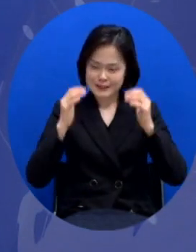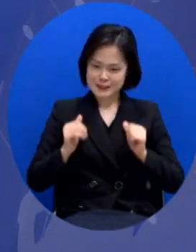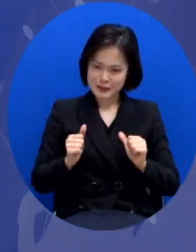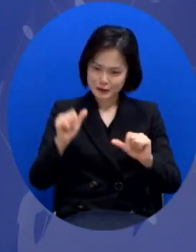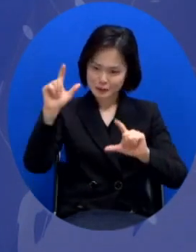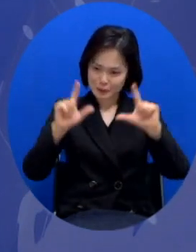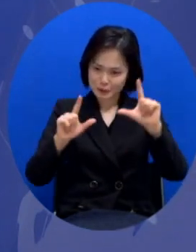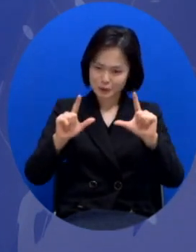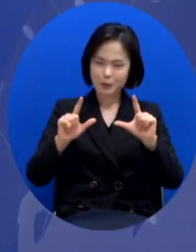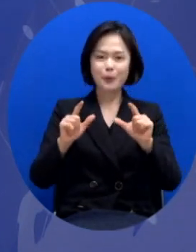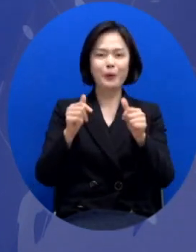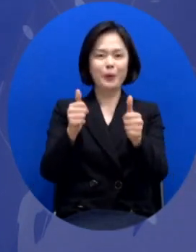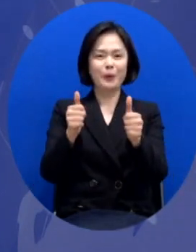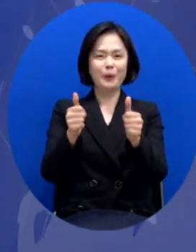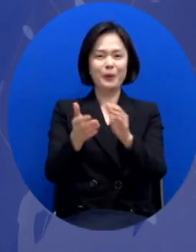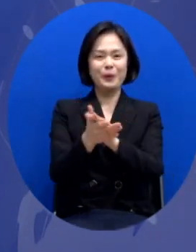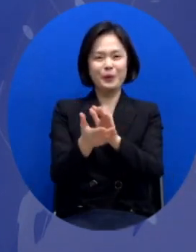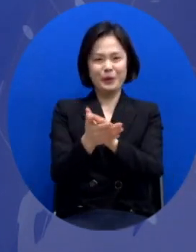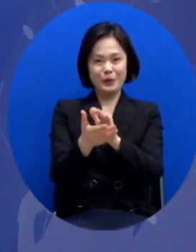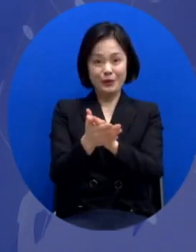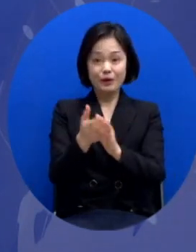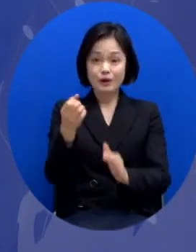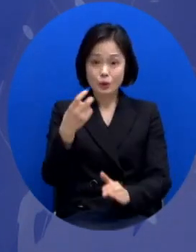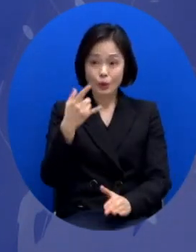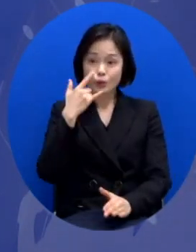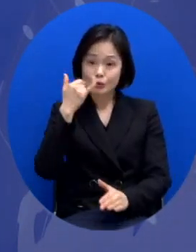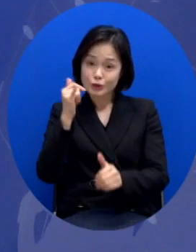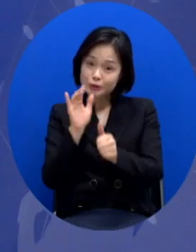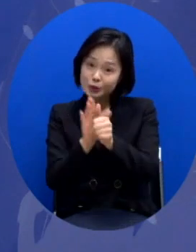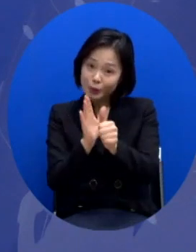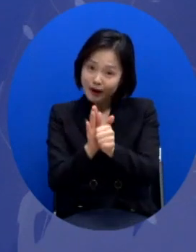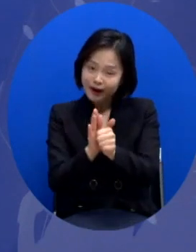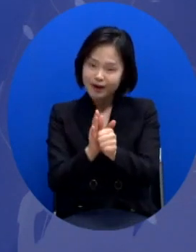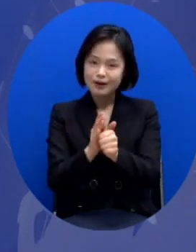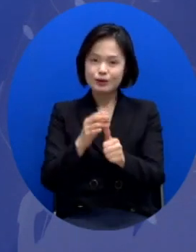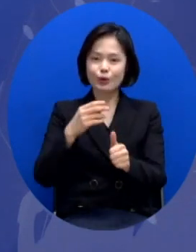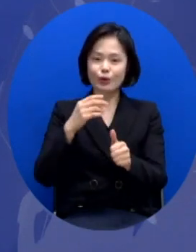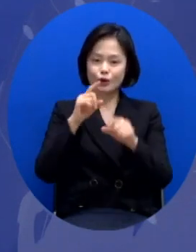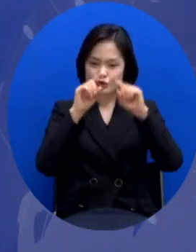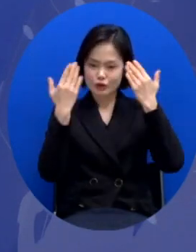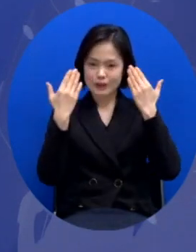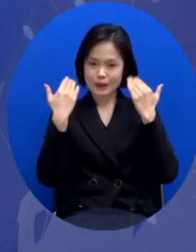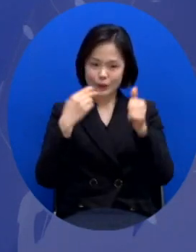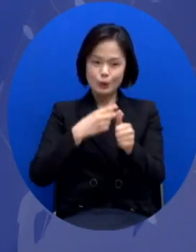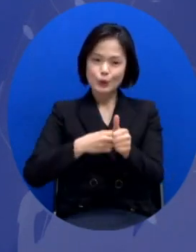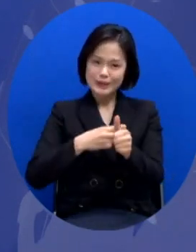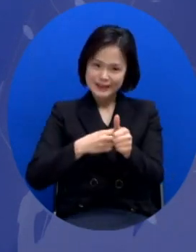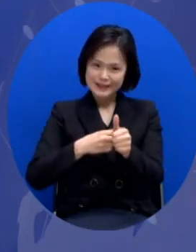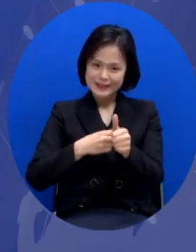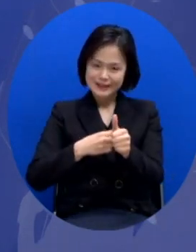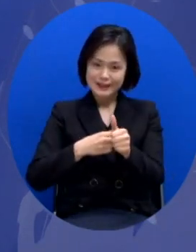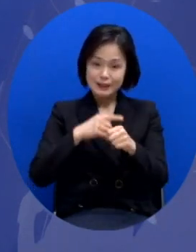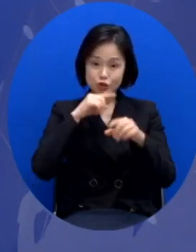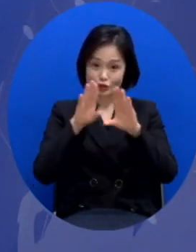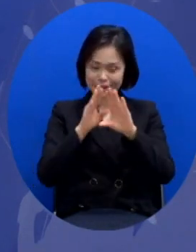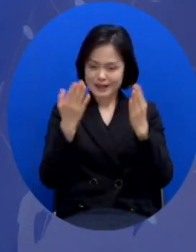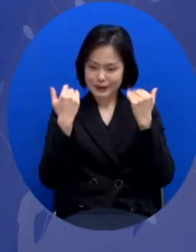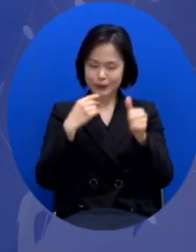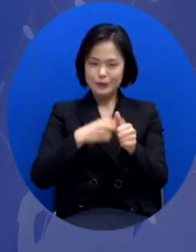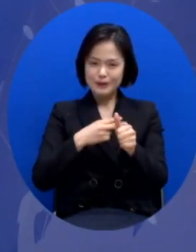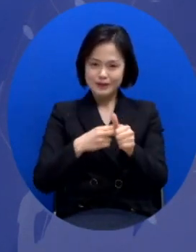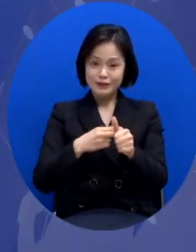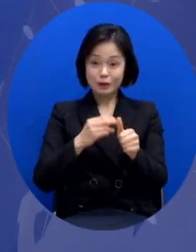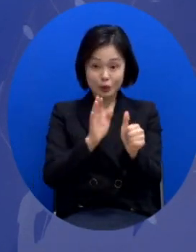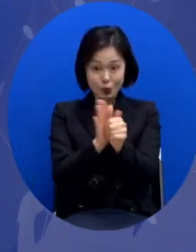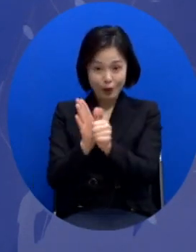자녀교육을 위해 헌신의 마다하지 않은 부모와 또 주 이렇게 교사들에게 감사의 인사를 전했습니다 아래 이번 비대면 대회는 추도